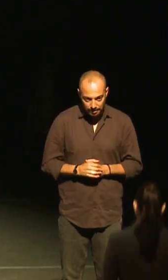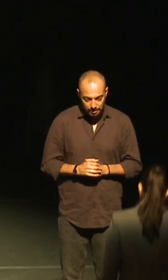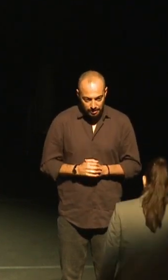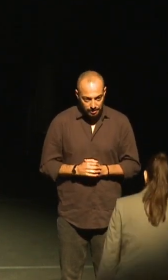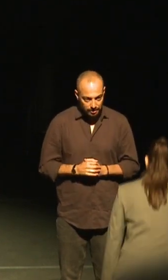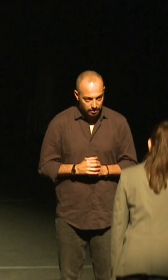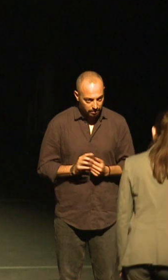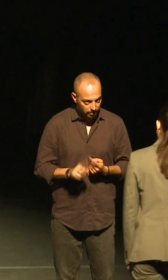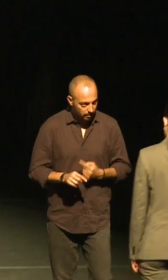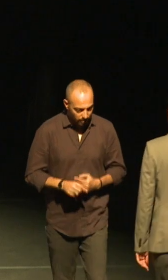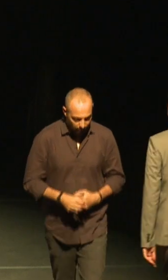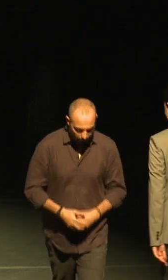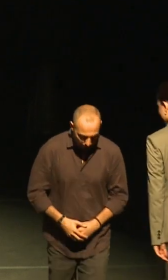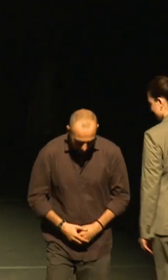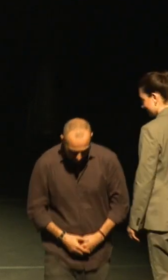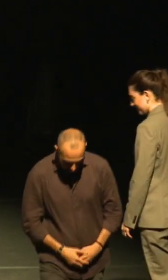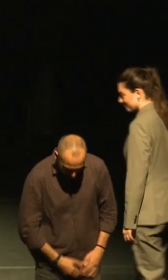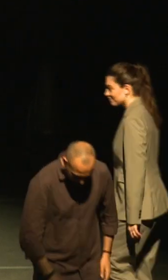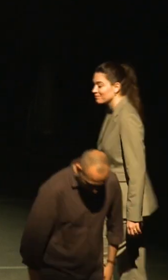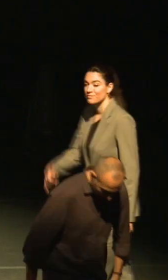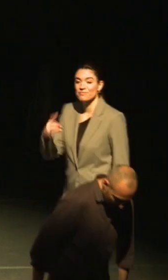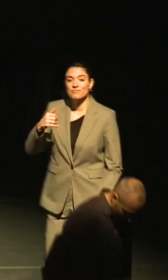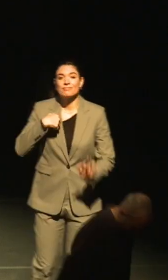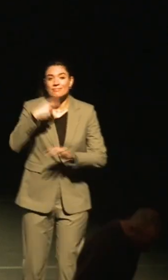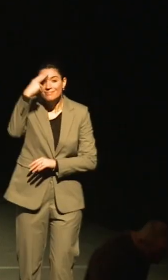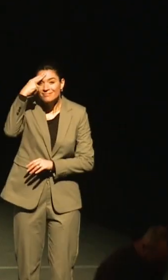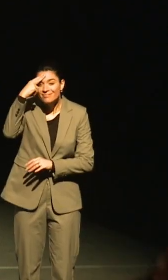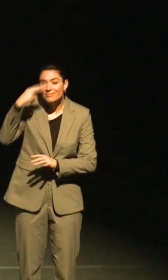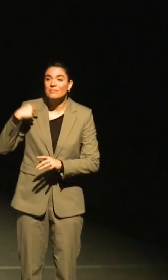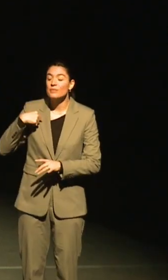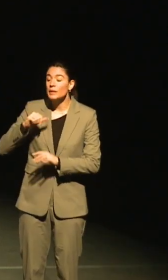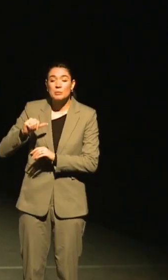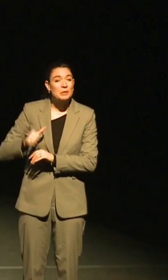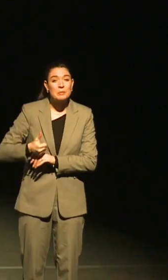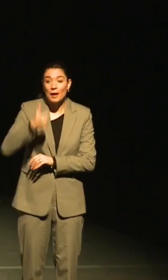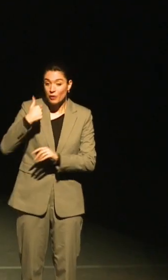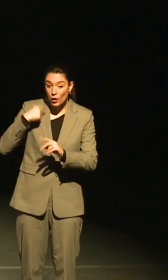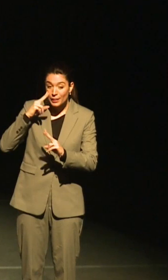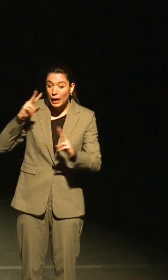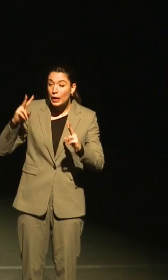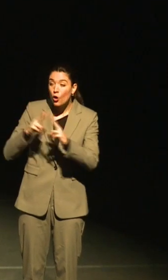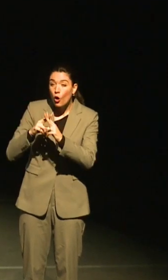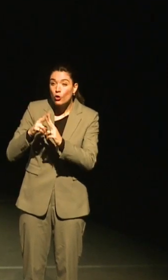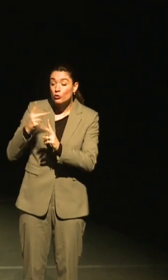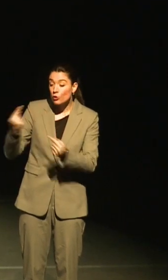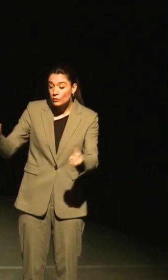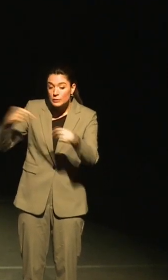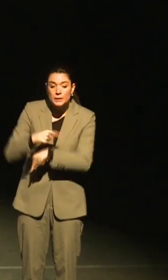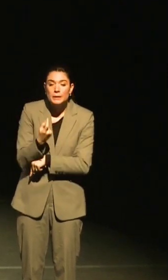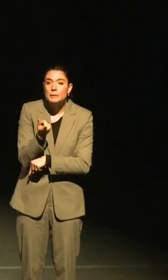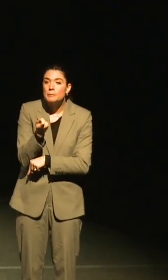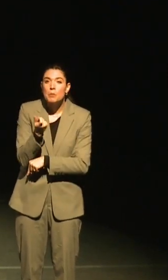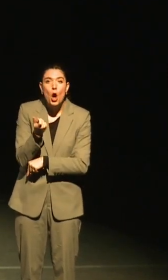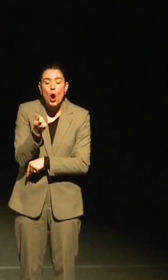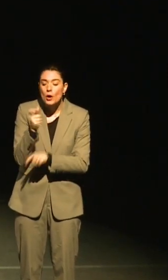Marco ricordo appunto il primo incontro parteciparono poche persone e io ricordo proprio il body language